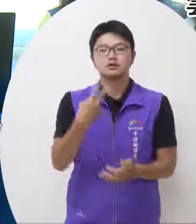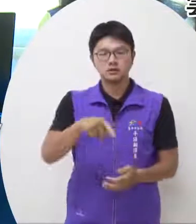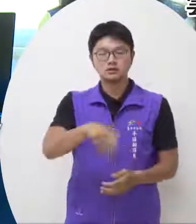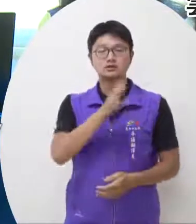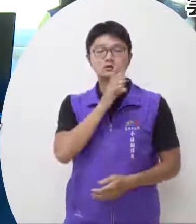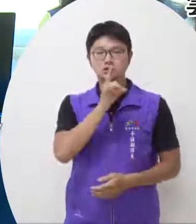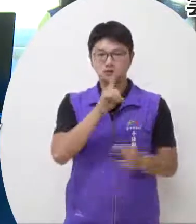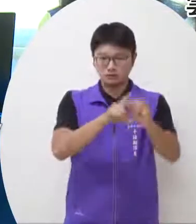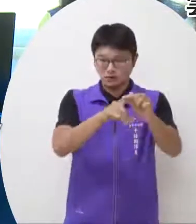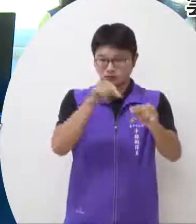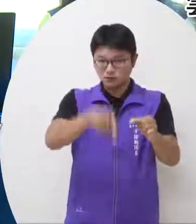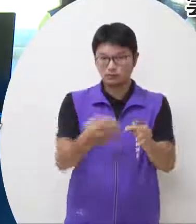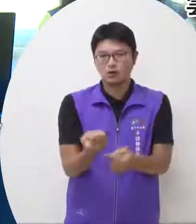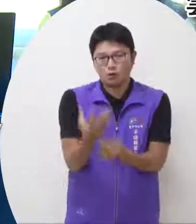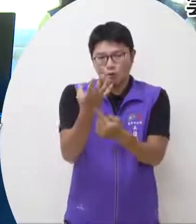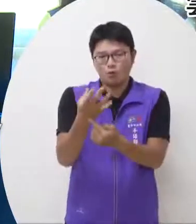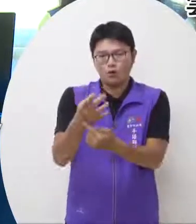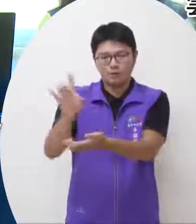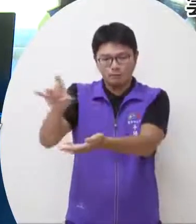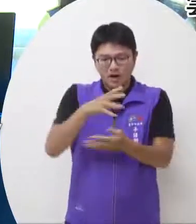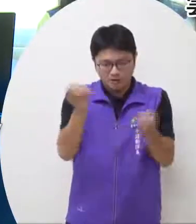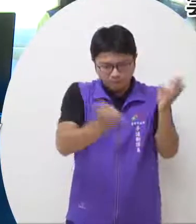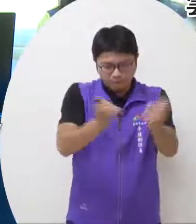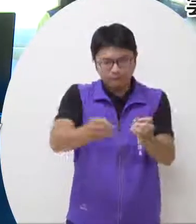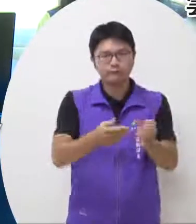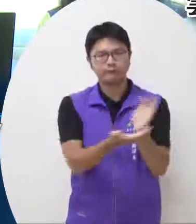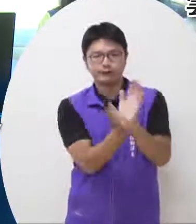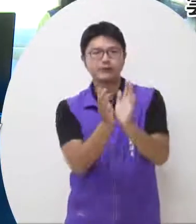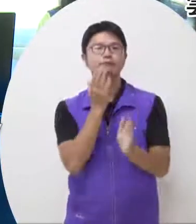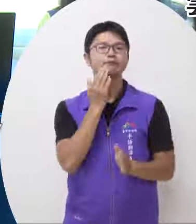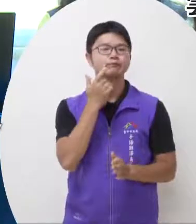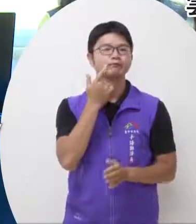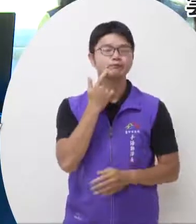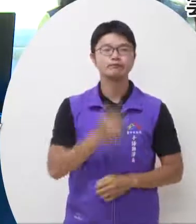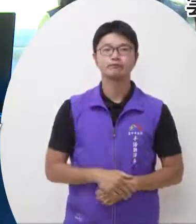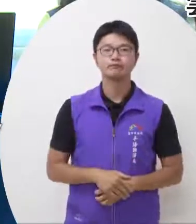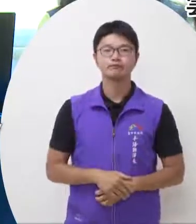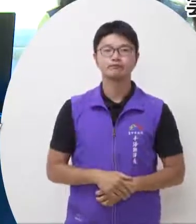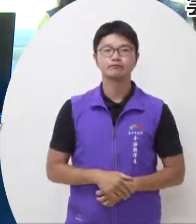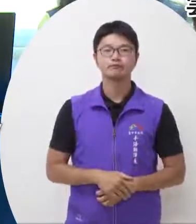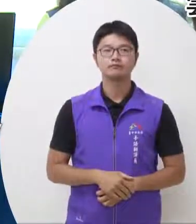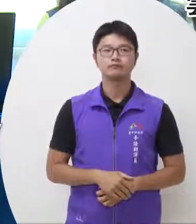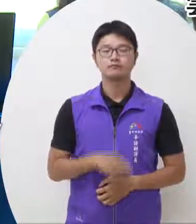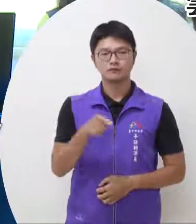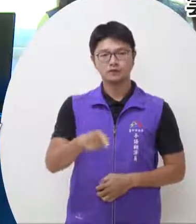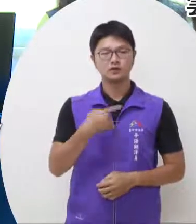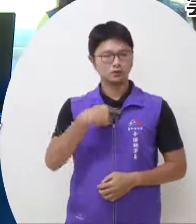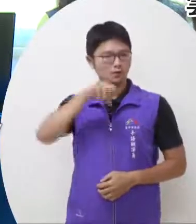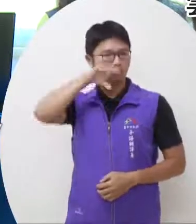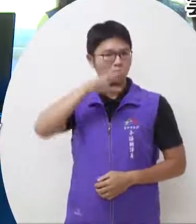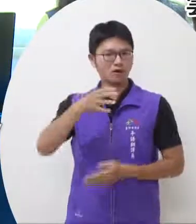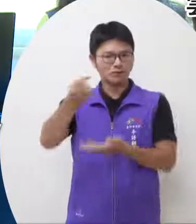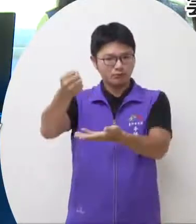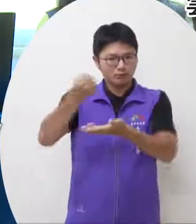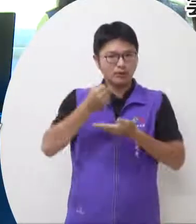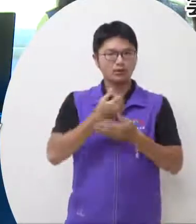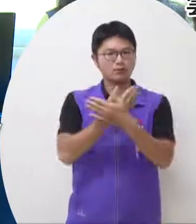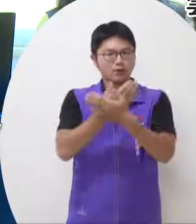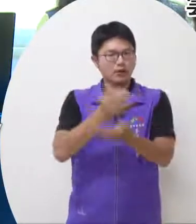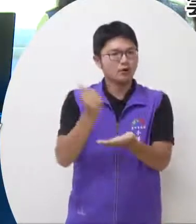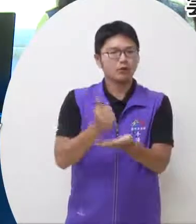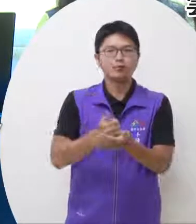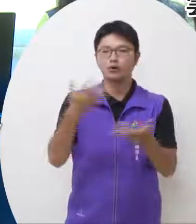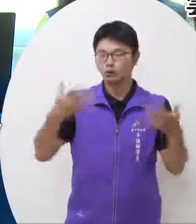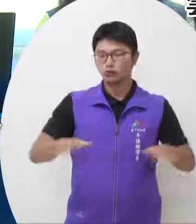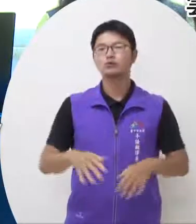台中的花农啊。那当然在西屯这边历年的荣誉也很多，那这边我们就先跳过去啊。 那另外再讲到清税惠